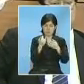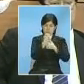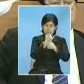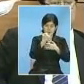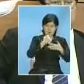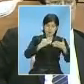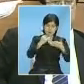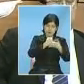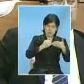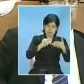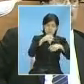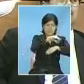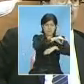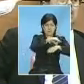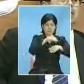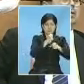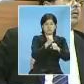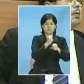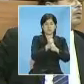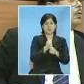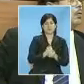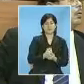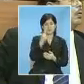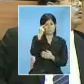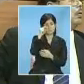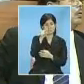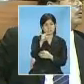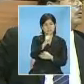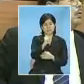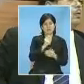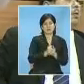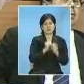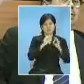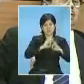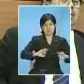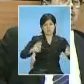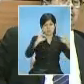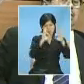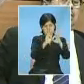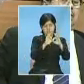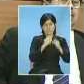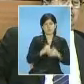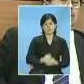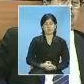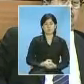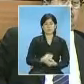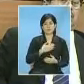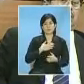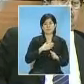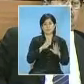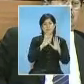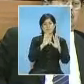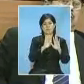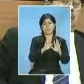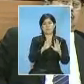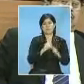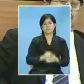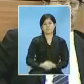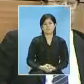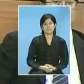เส้นเส้นทางรถต่างๆเหล่านี้เนี่ยคงจะต้องคำนนถึงจุดทางขึ้นทางลงและผมฝากอีกเรื่องนึงครับว่า